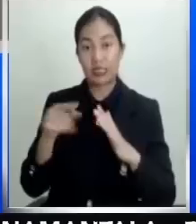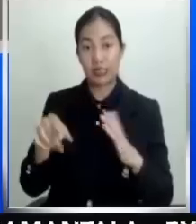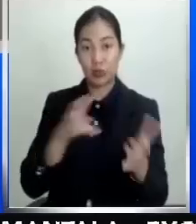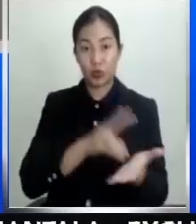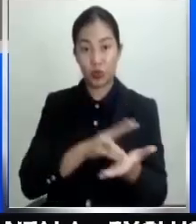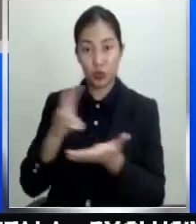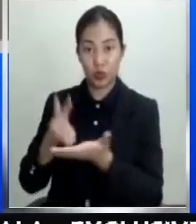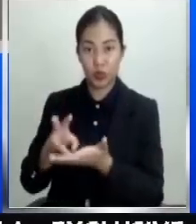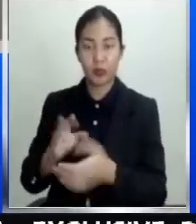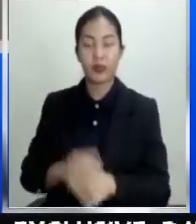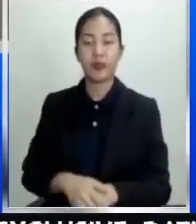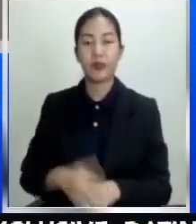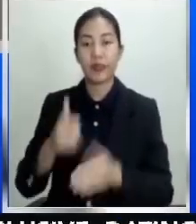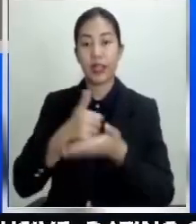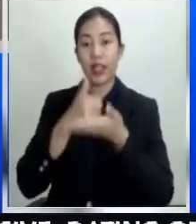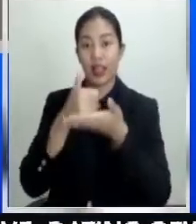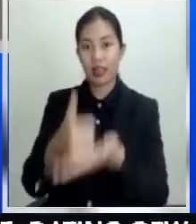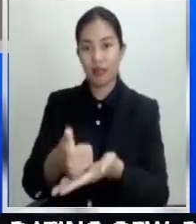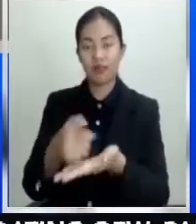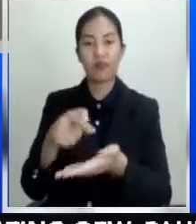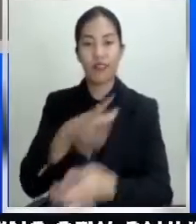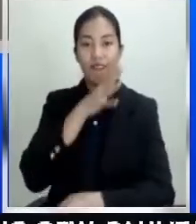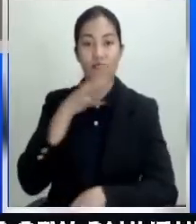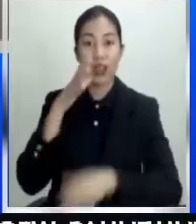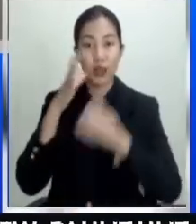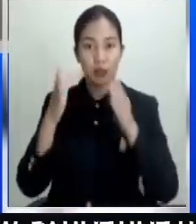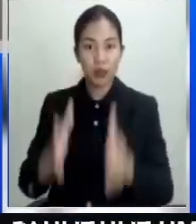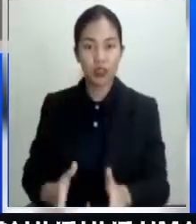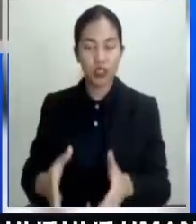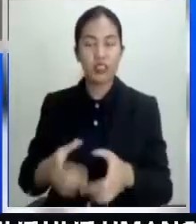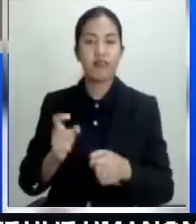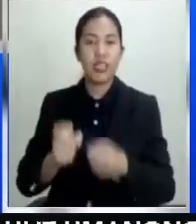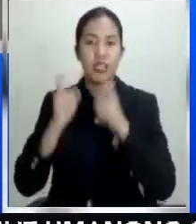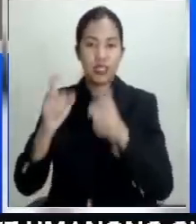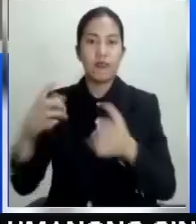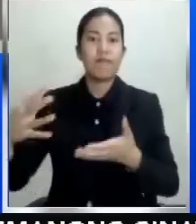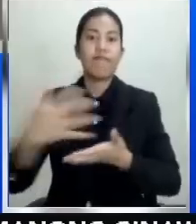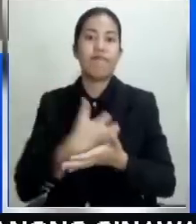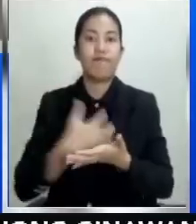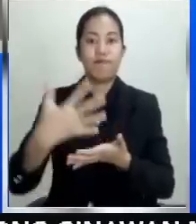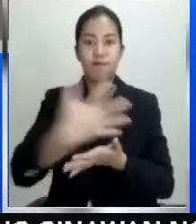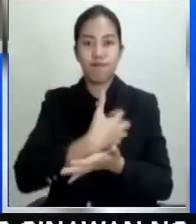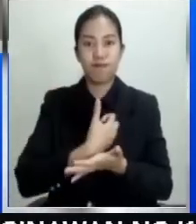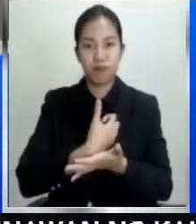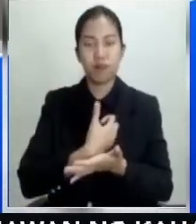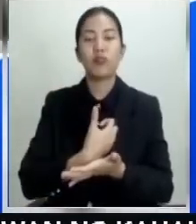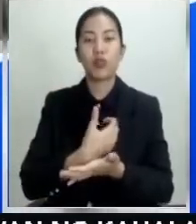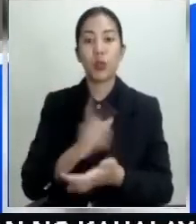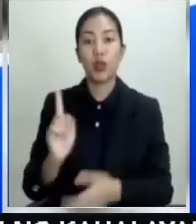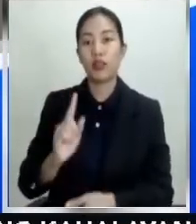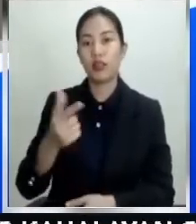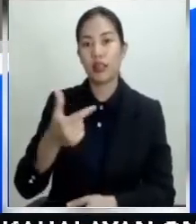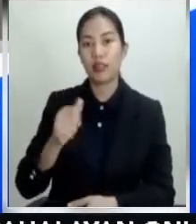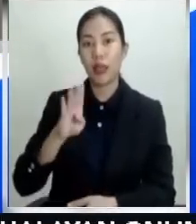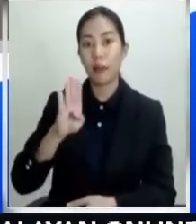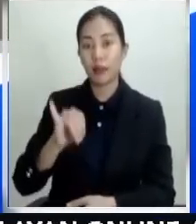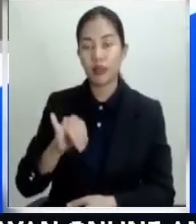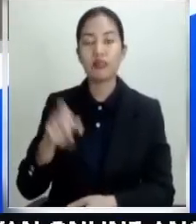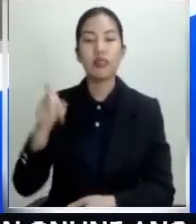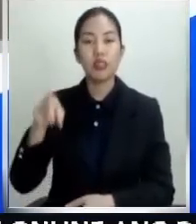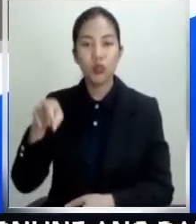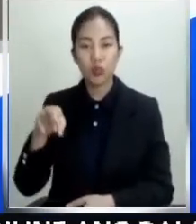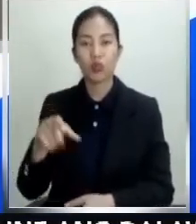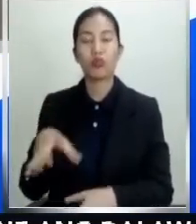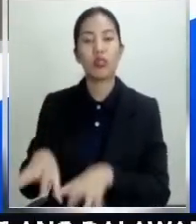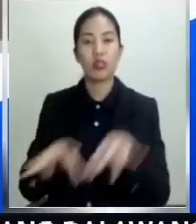Police Station ang mga magsasaka para mabilis na maani ang kanilang mga tanim na gabi. Kailangan kasi silang agad lumikas dahil malapit ang